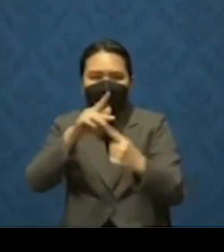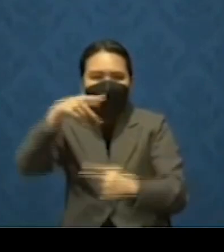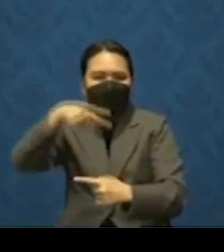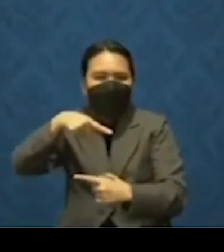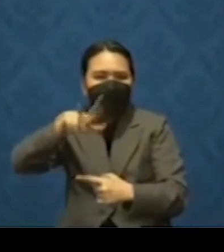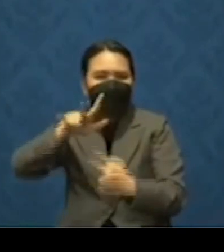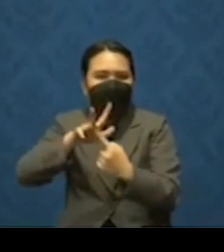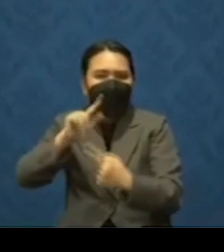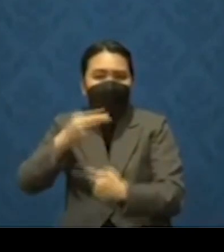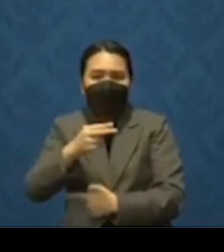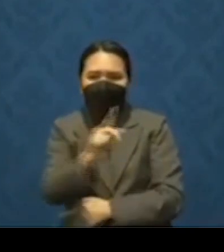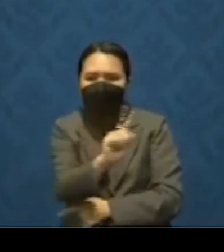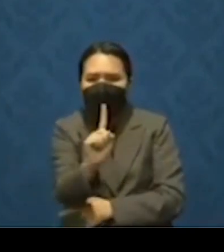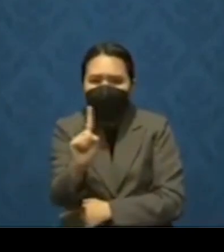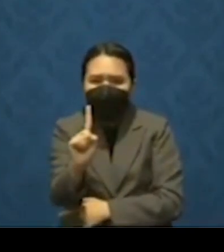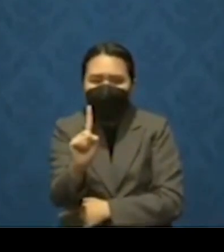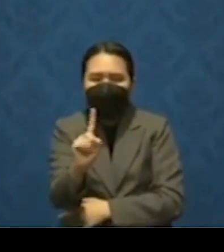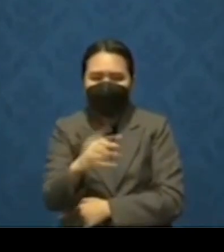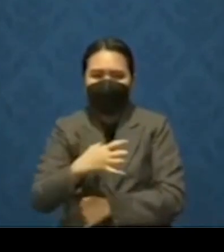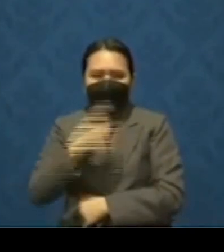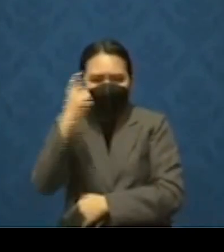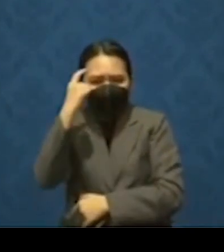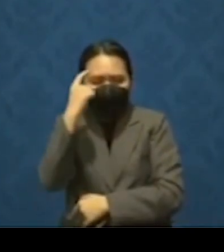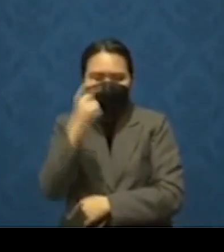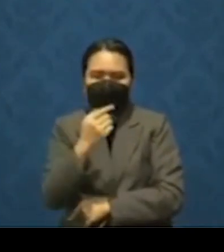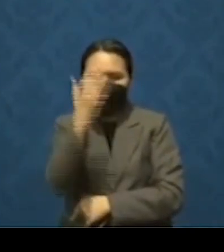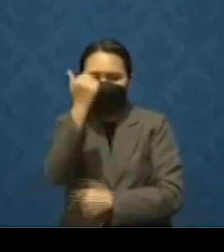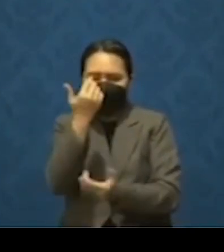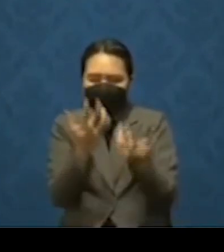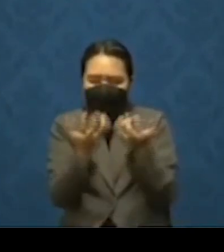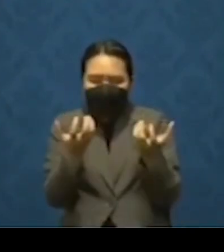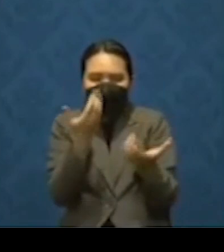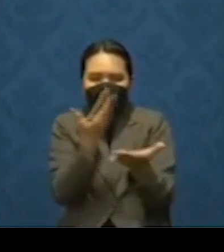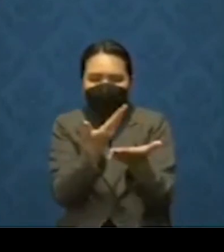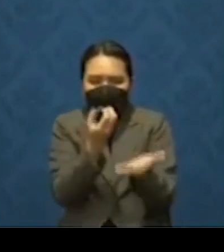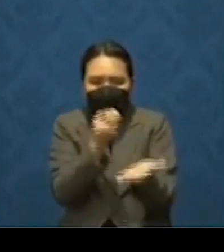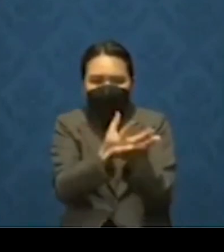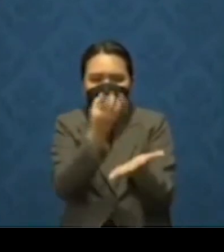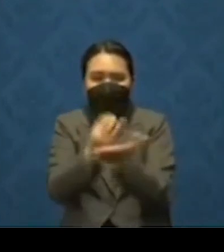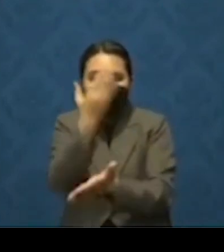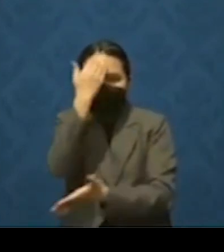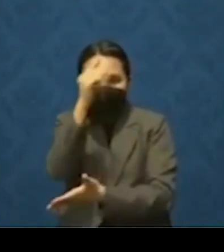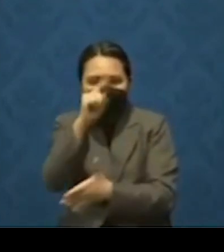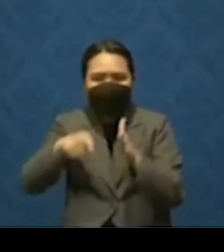เดี๋ยวจะได้รู้ว่ามันแพงเพราะใครเนี่ยฮะ